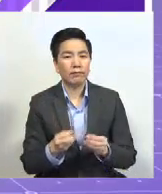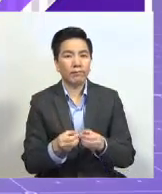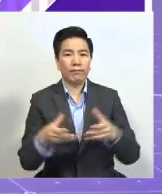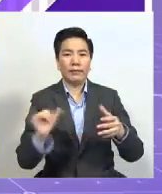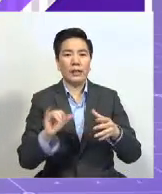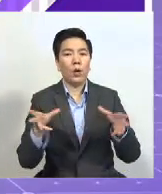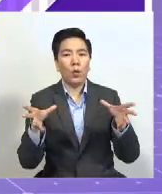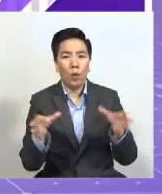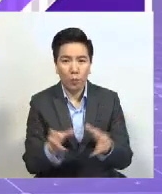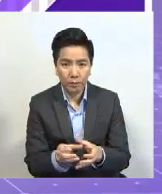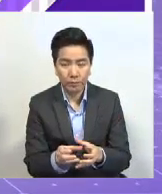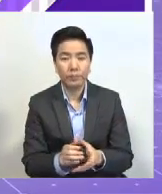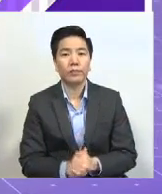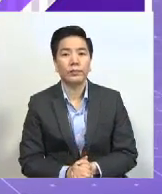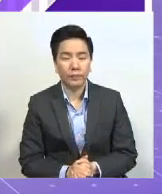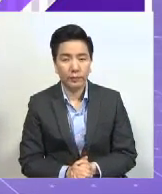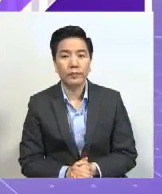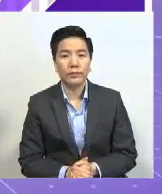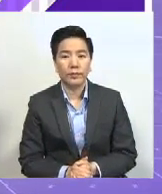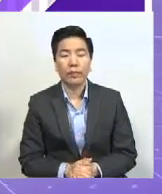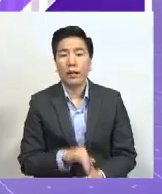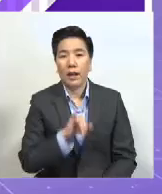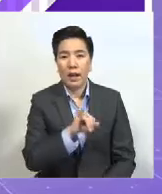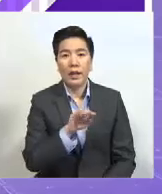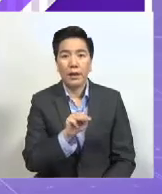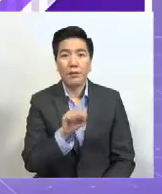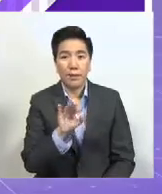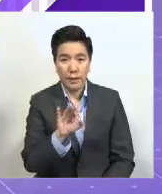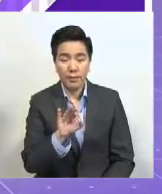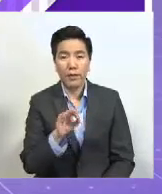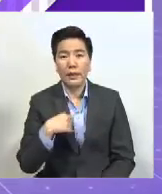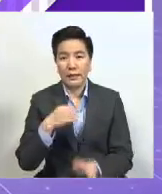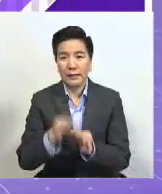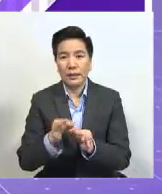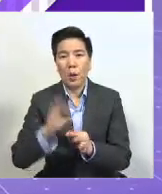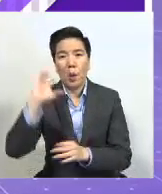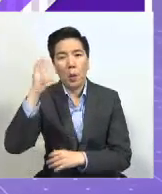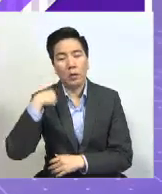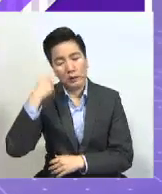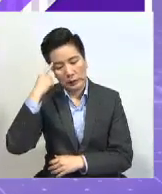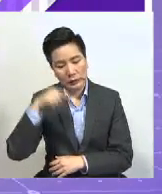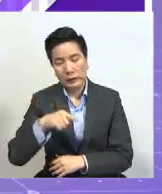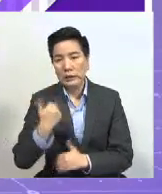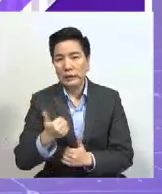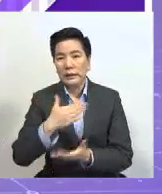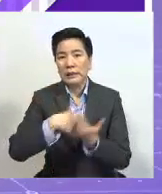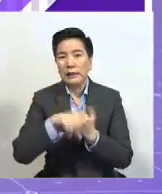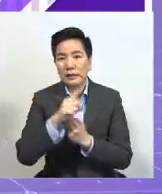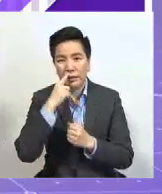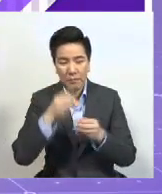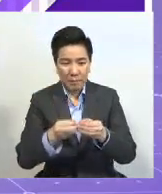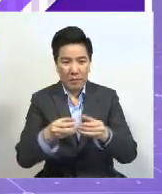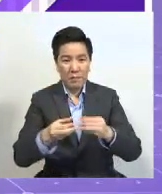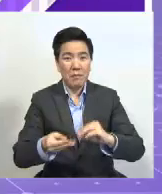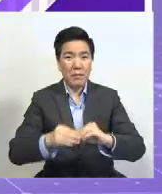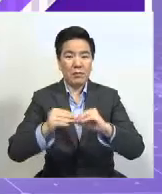ไปกว่าที่ IMF กว่าที่ World Bank คาดการไว้นะครับในปีนี้ที่ว่ามีการปรับตัวเ